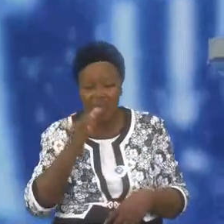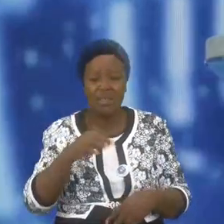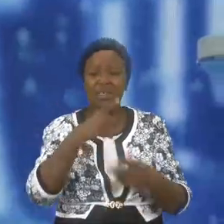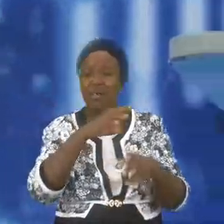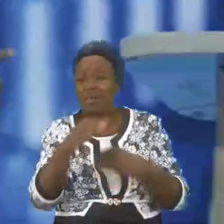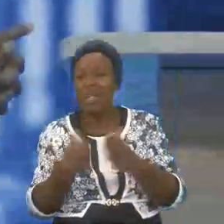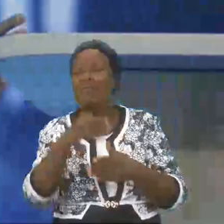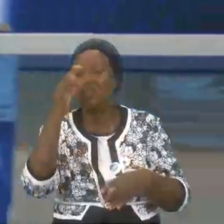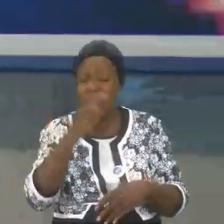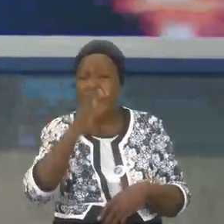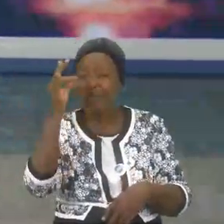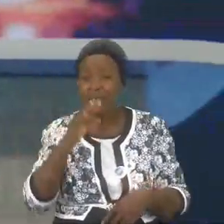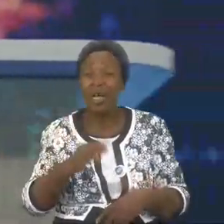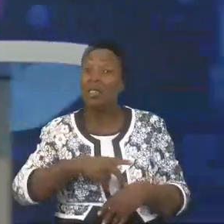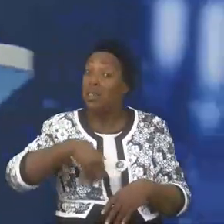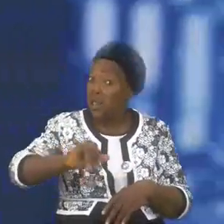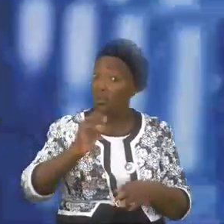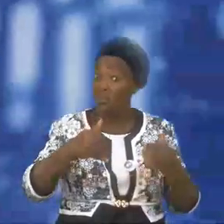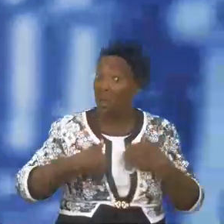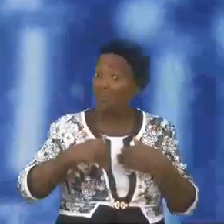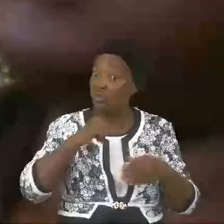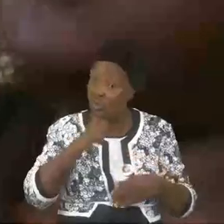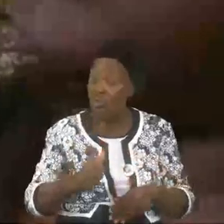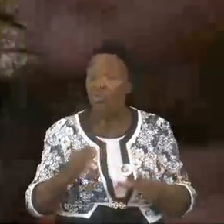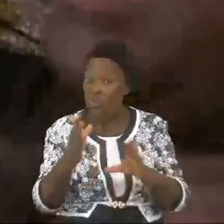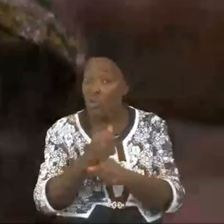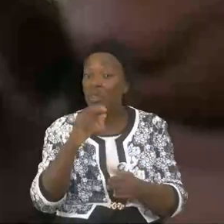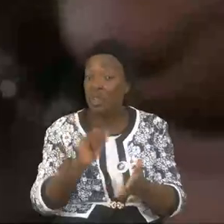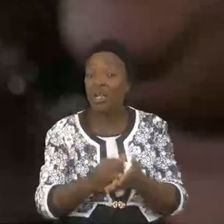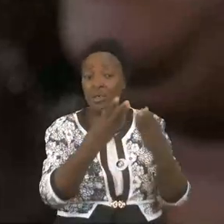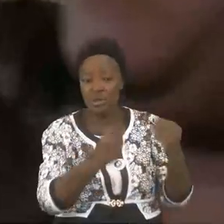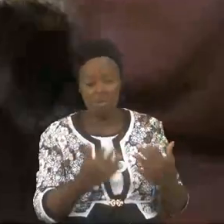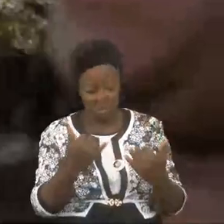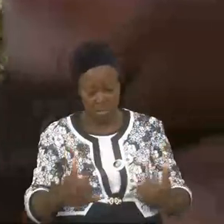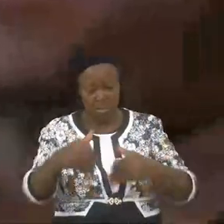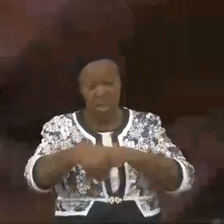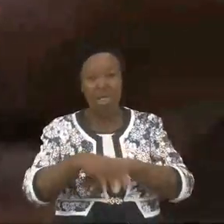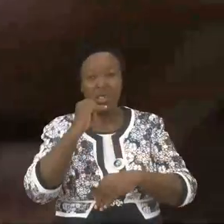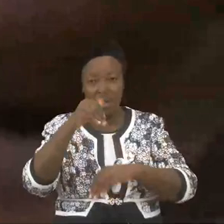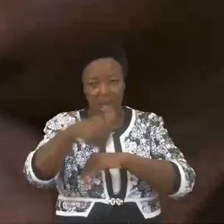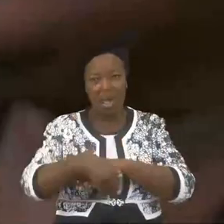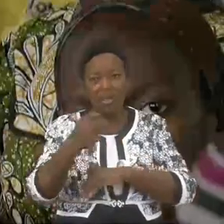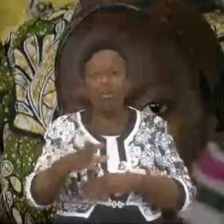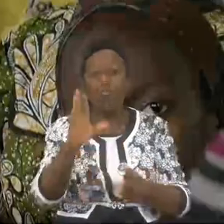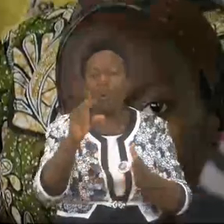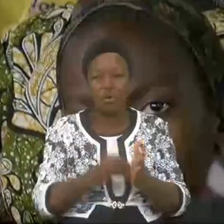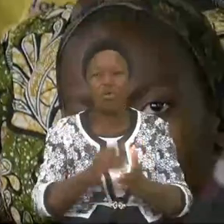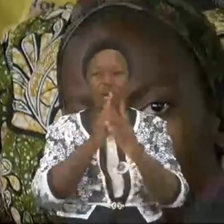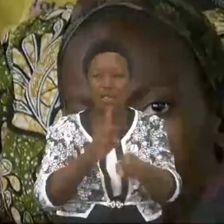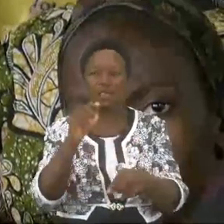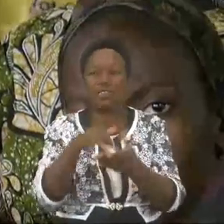le repas, tu as jeûné, mais tu ne savais pas, tu n'as pas eu. Ce soir, c'est la nuit de